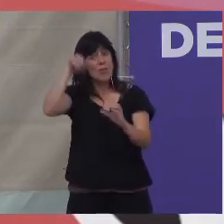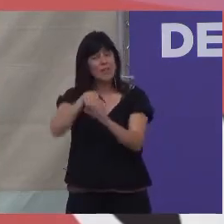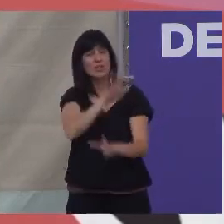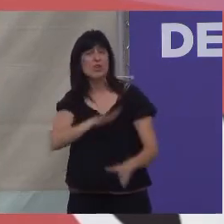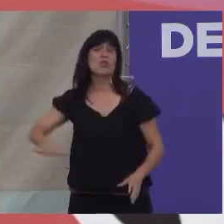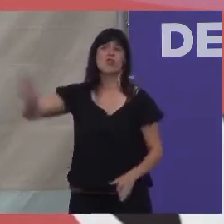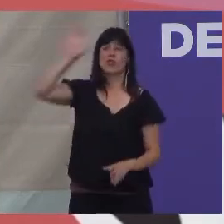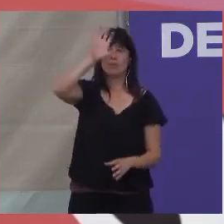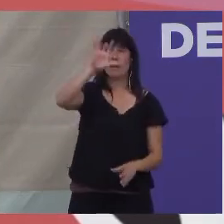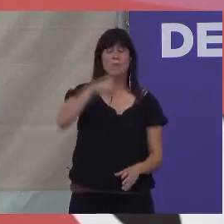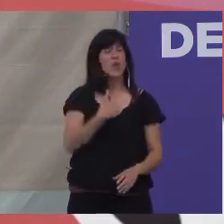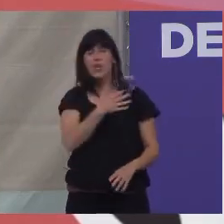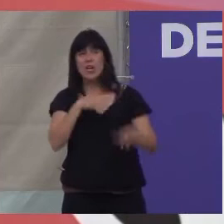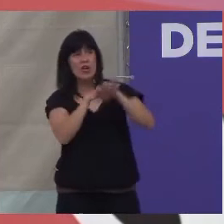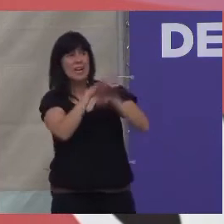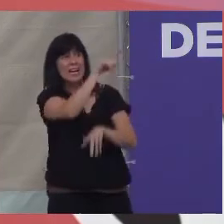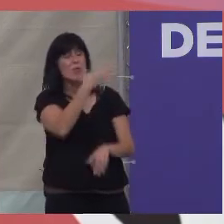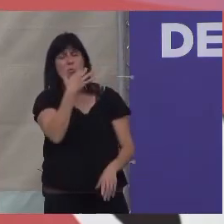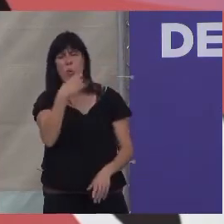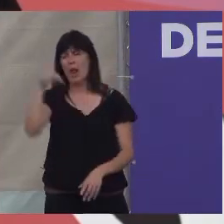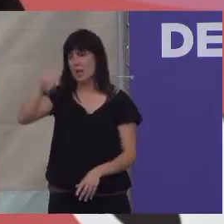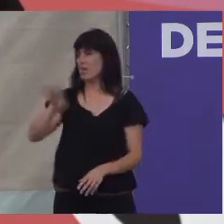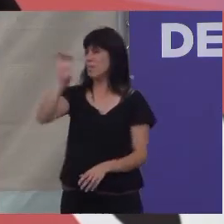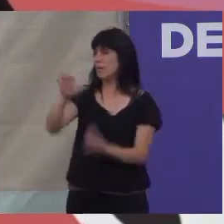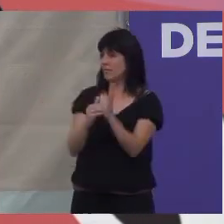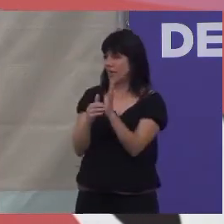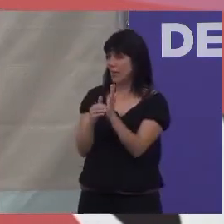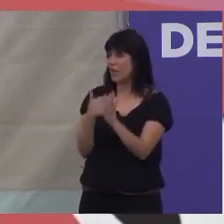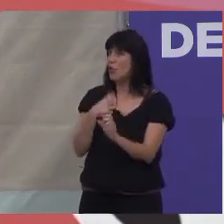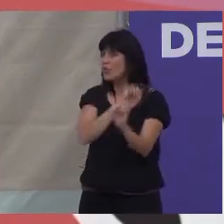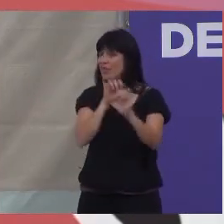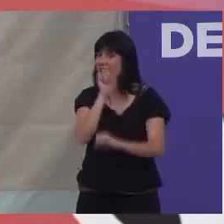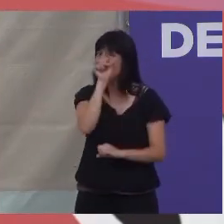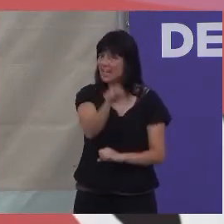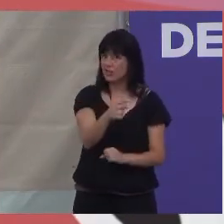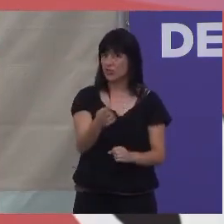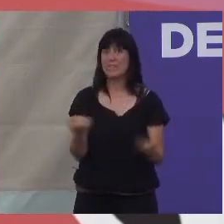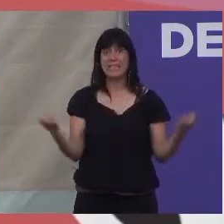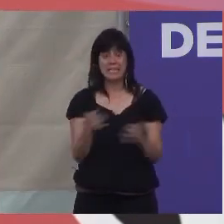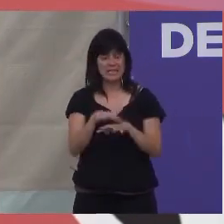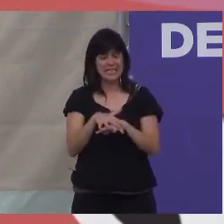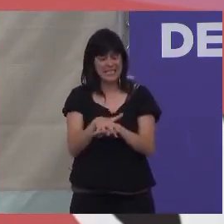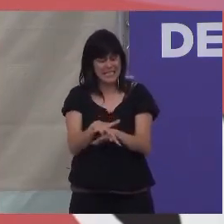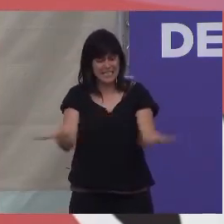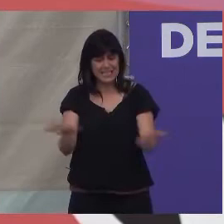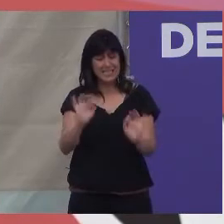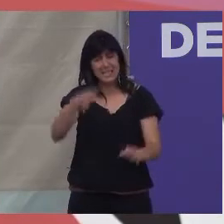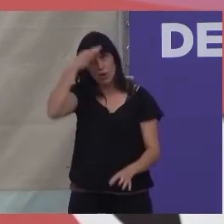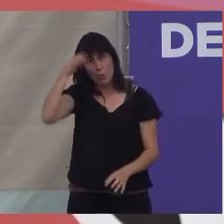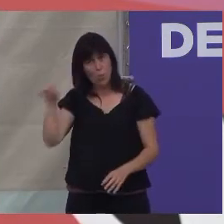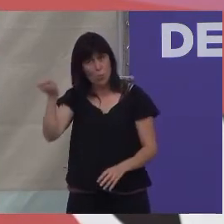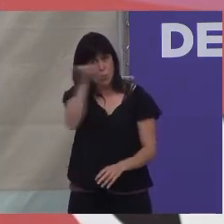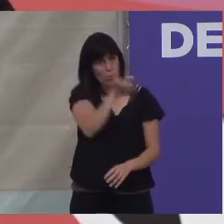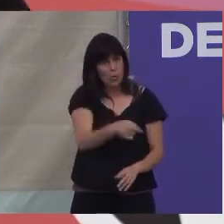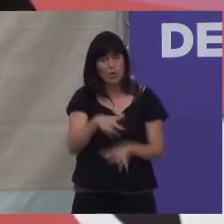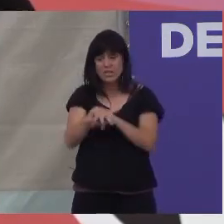xarxa al País Valencià. I això és el que defense. Una xarxa de municipis. I una xarxa de municipis no